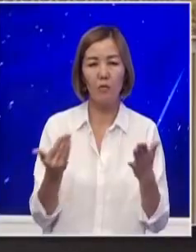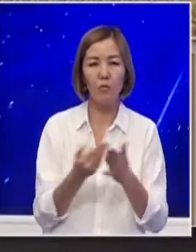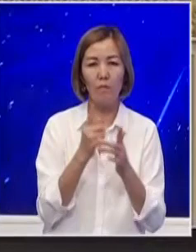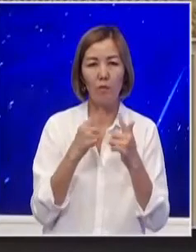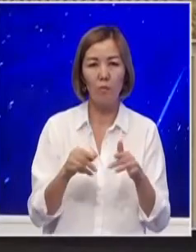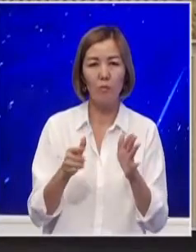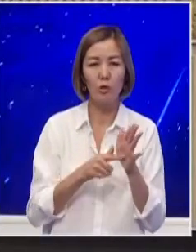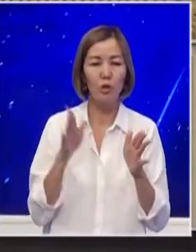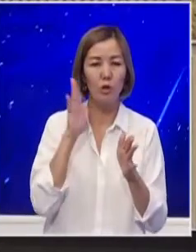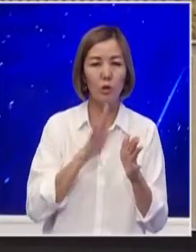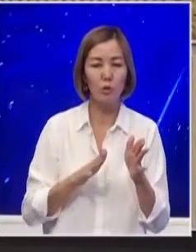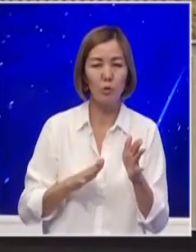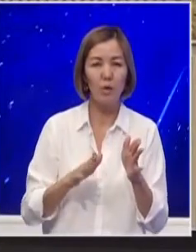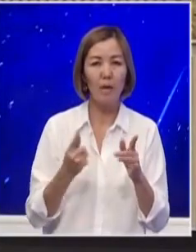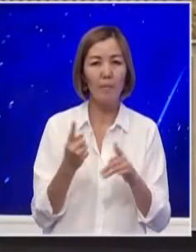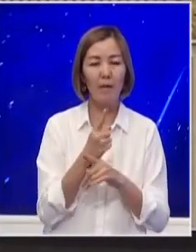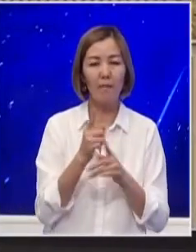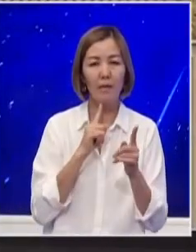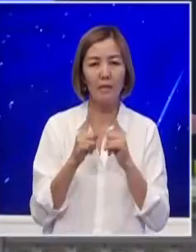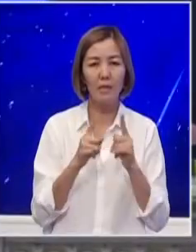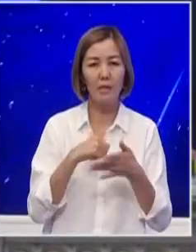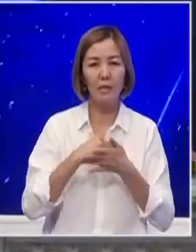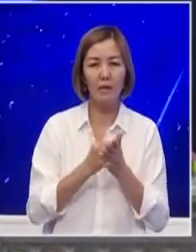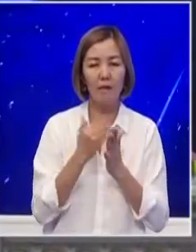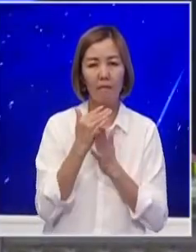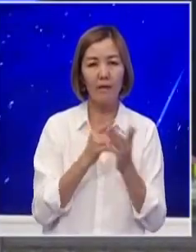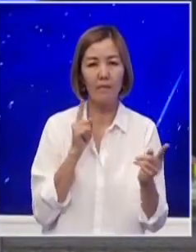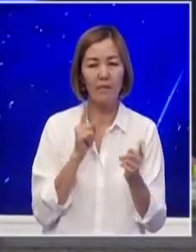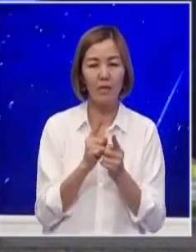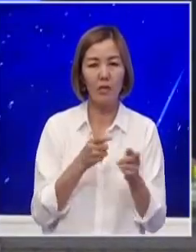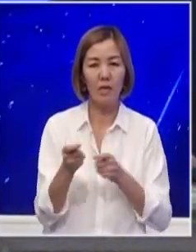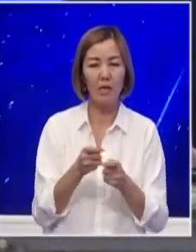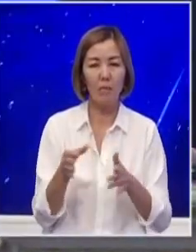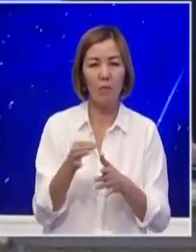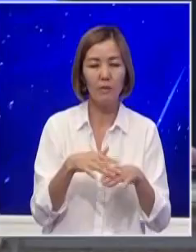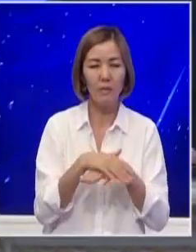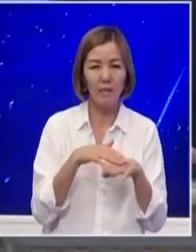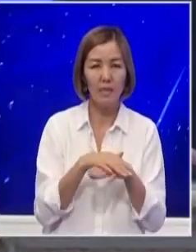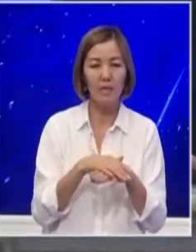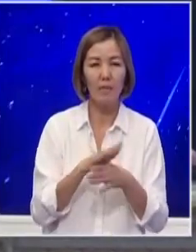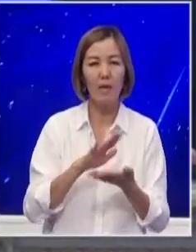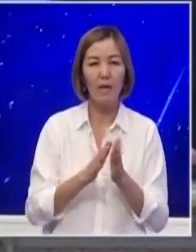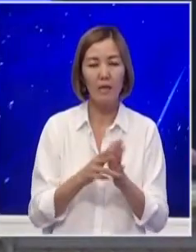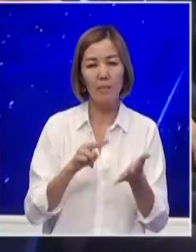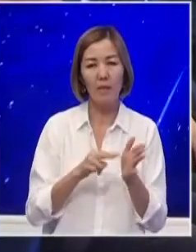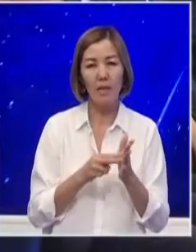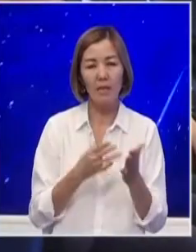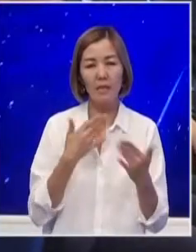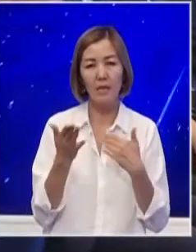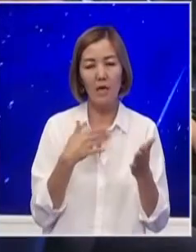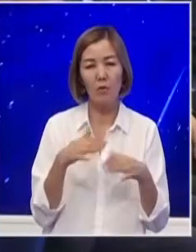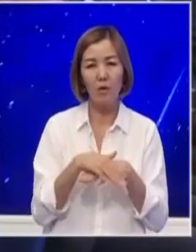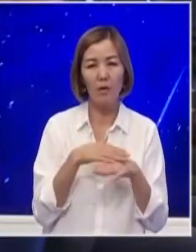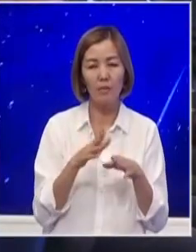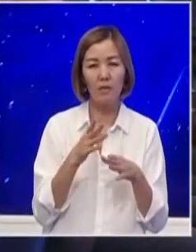новообразованной области ЖТСУ на первой сессии был утвержден график рабочих встреч акима региона с населением. Согласно этого плана, диалог с общественностью